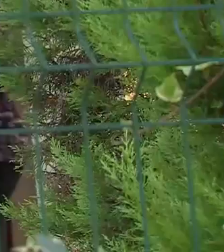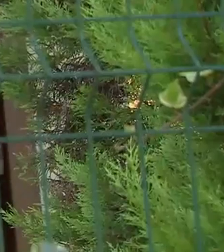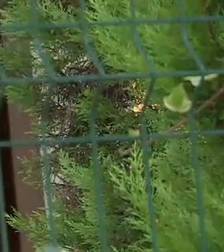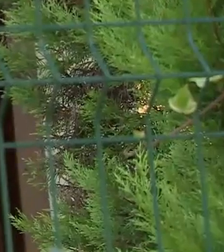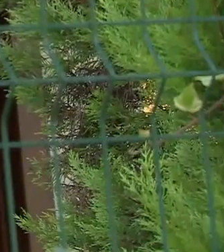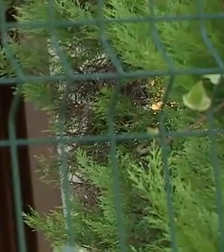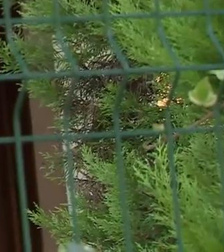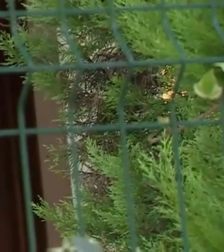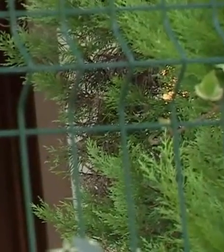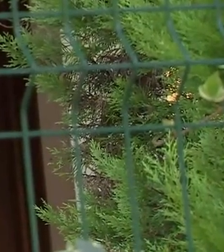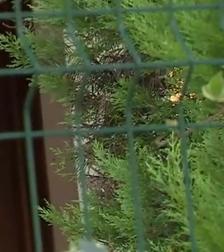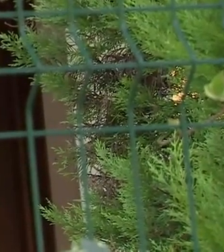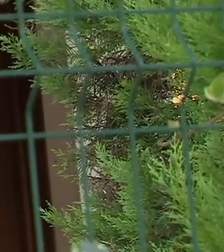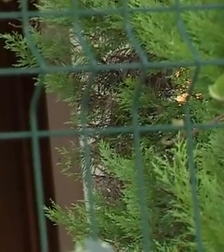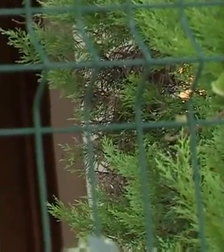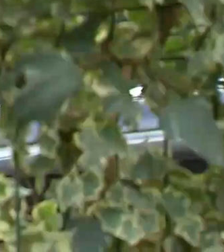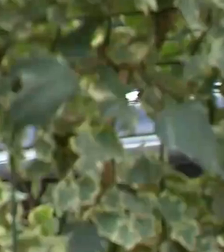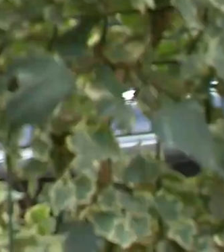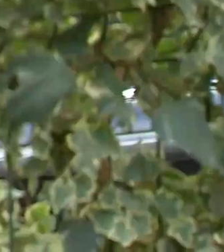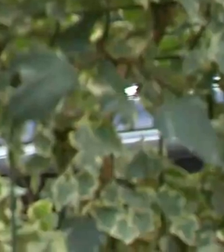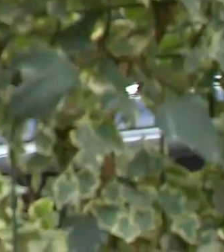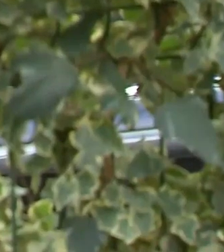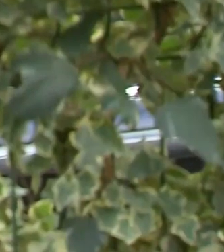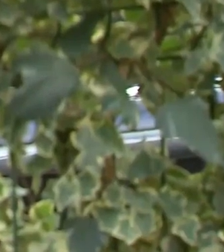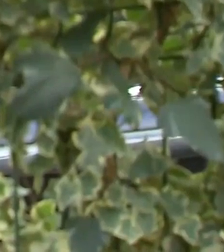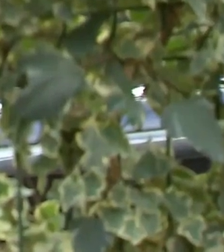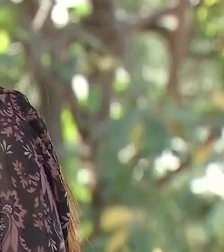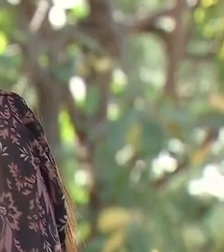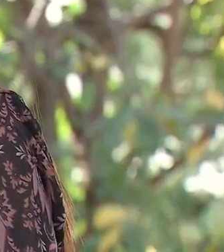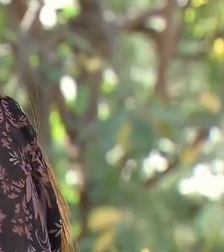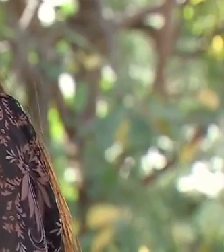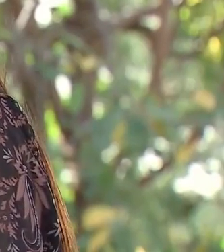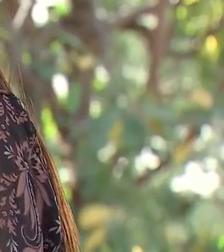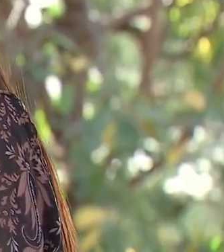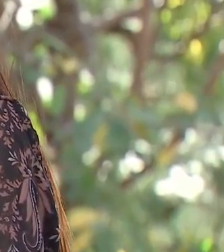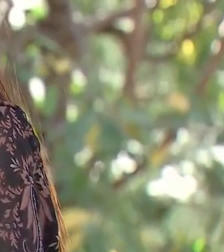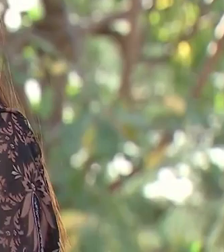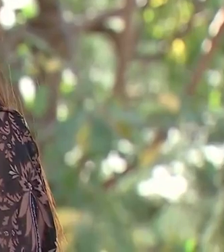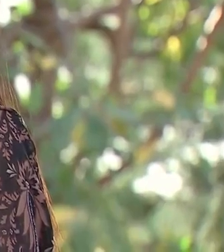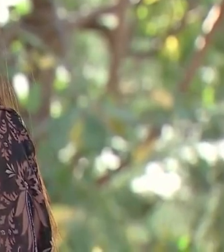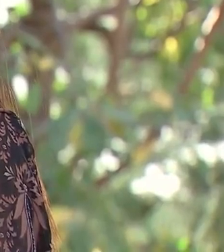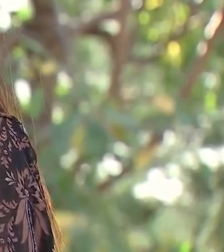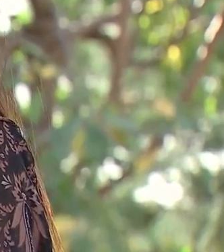Zehra kapıda durdu, Ömer'e bakıyor. Ömer demir çitin ardından gözlerini ona dikmiş, gitmiyor.